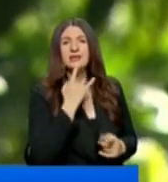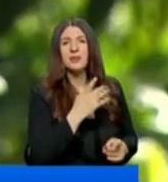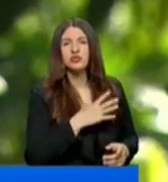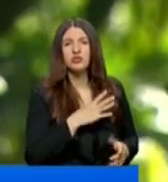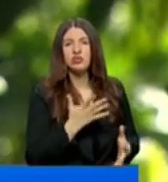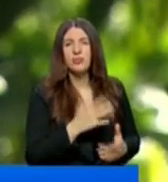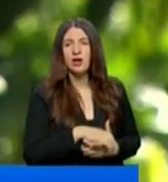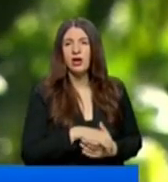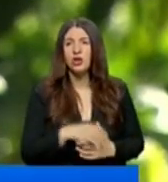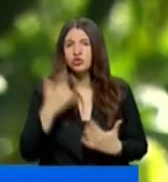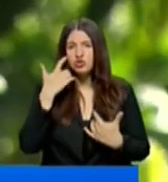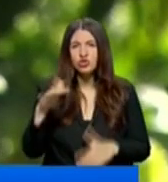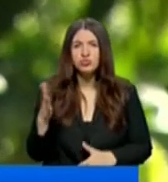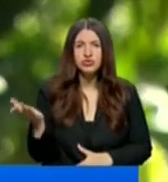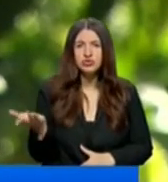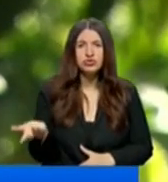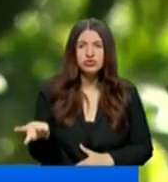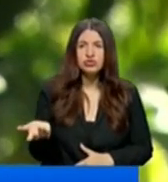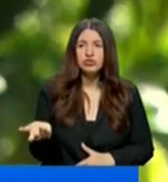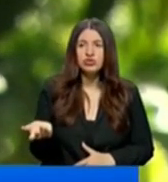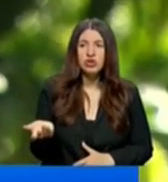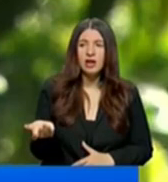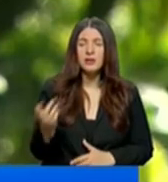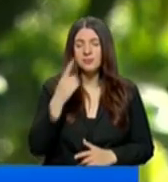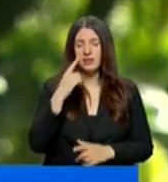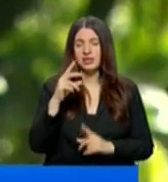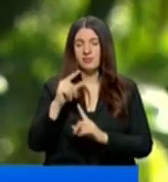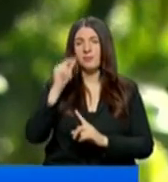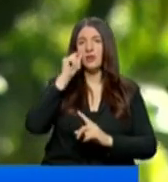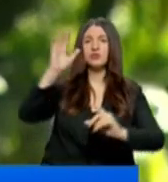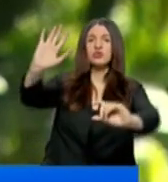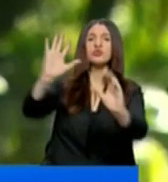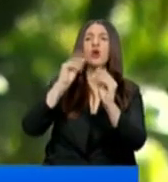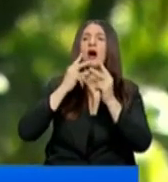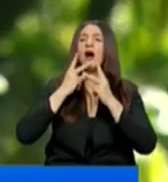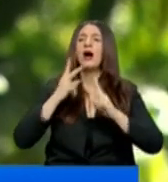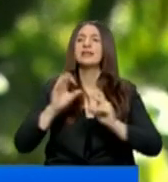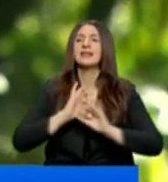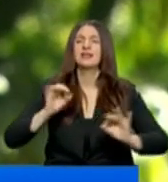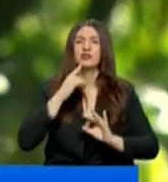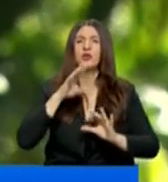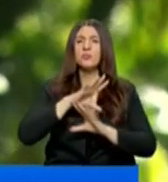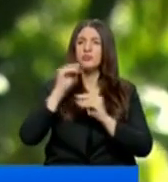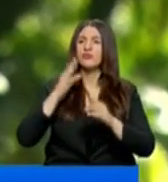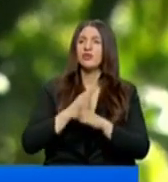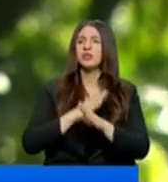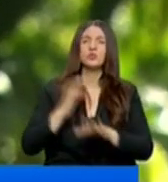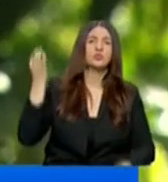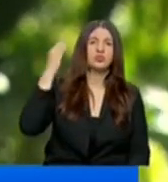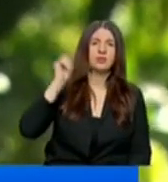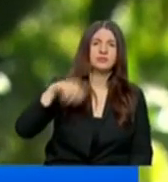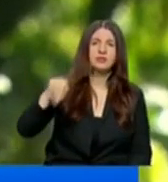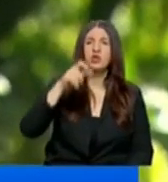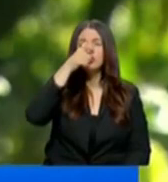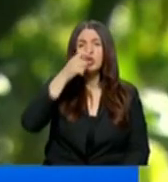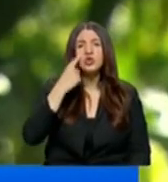acaba? Şaşırmış. Bakın İsmail Bey, çok açık ve net söyleyeyim. Bütün vatandaşların duysunlar.